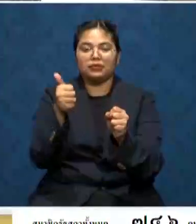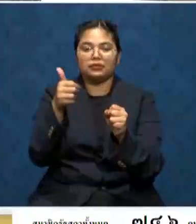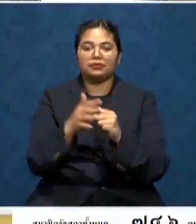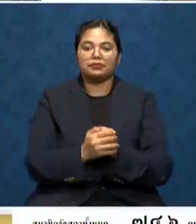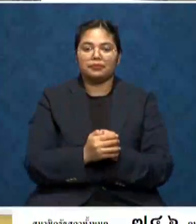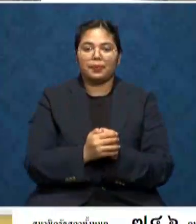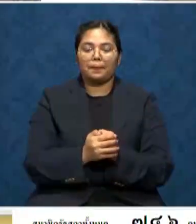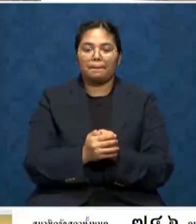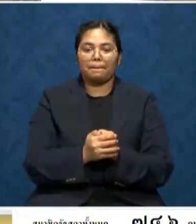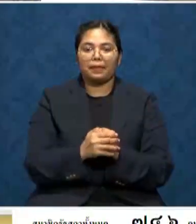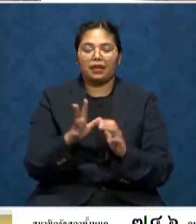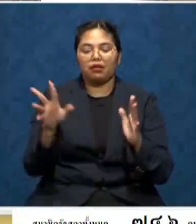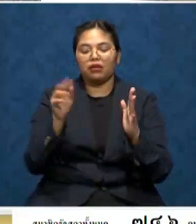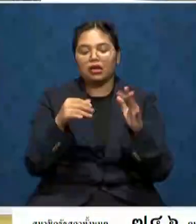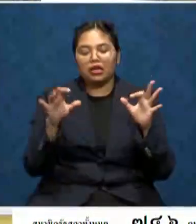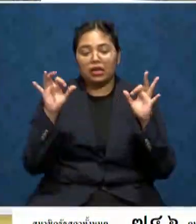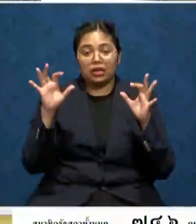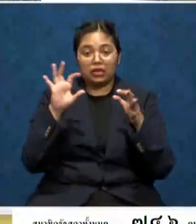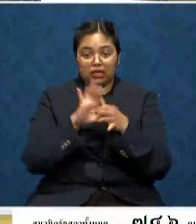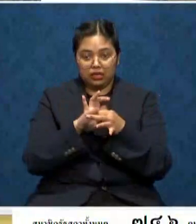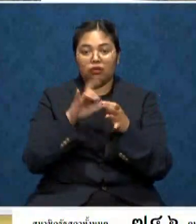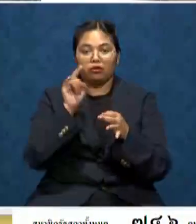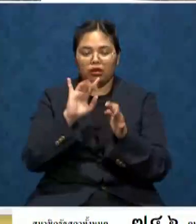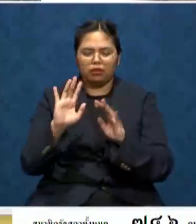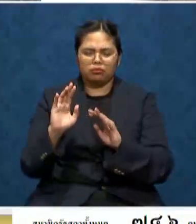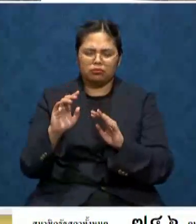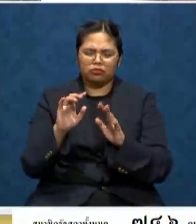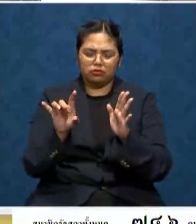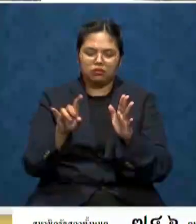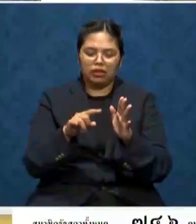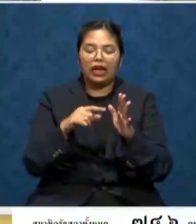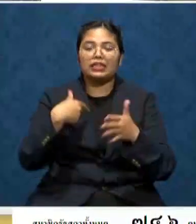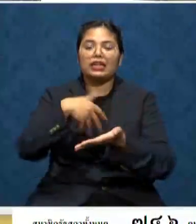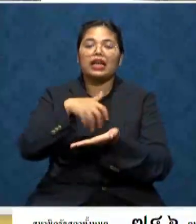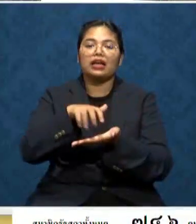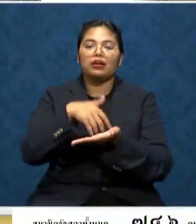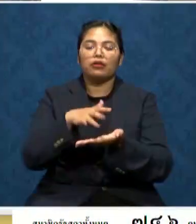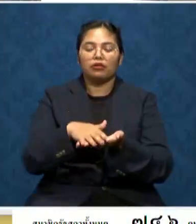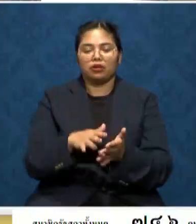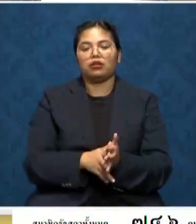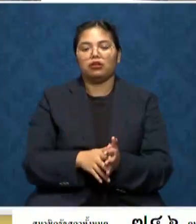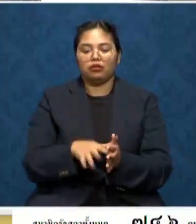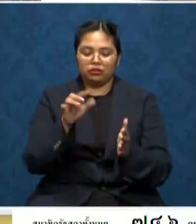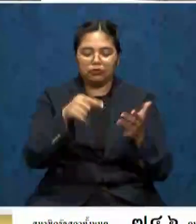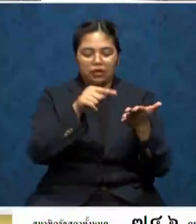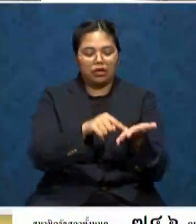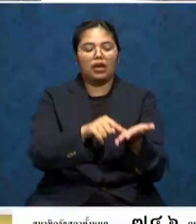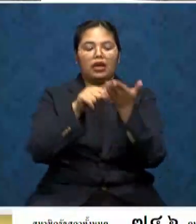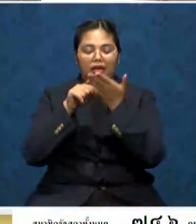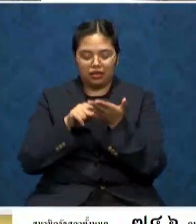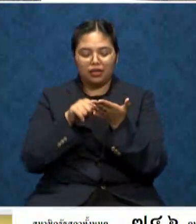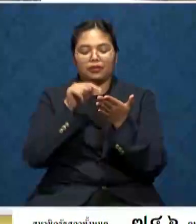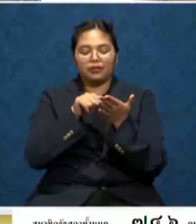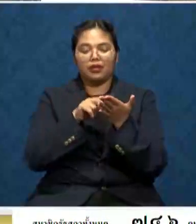หลกนิธรมครับที่กพงก่าวในช่วงต้นเรีก Armorดีใจกบร padresบureauชุดนี้ที่หิบยกขึ้มาว่่า